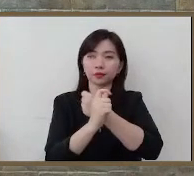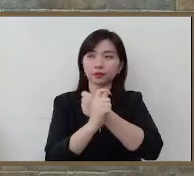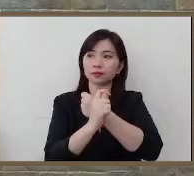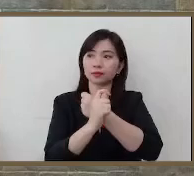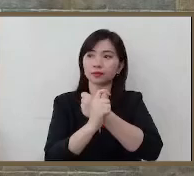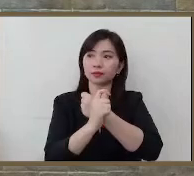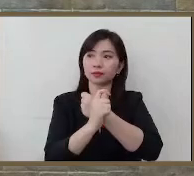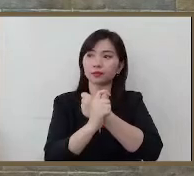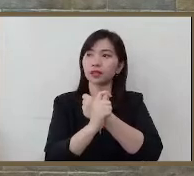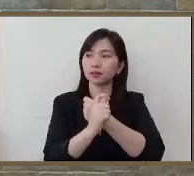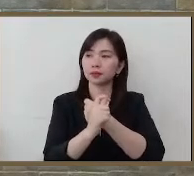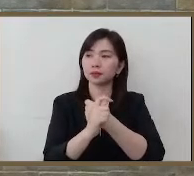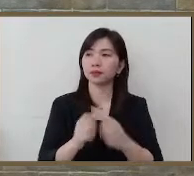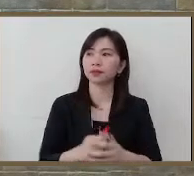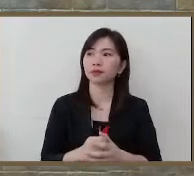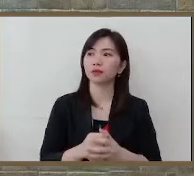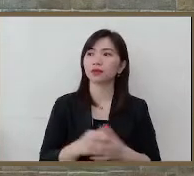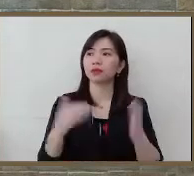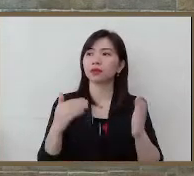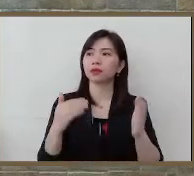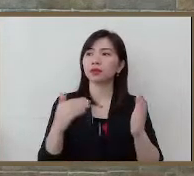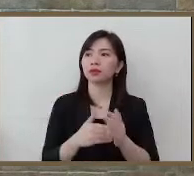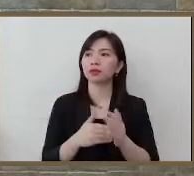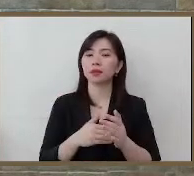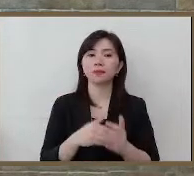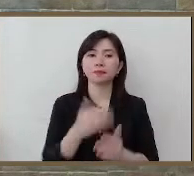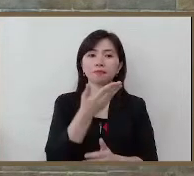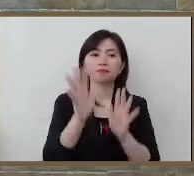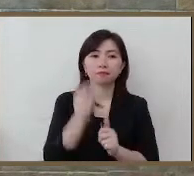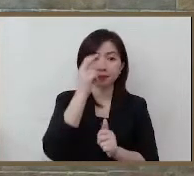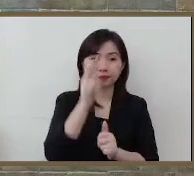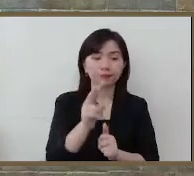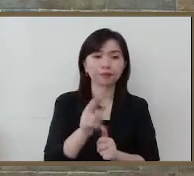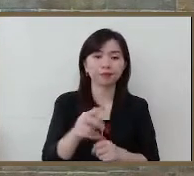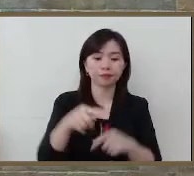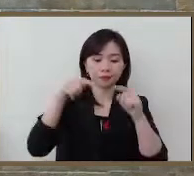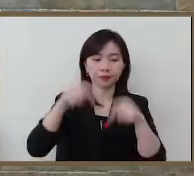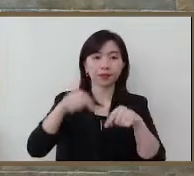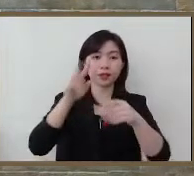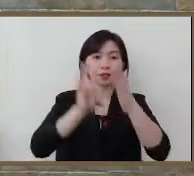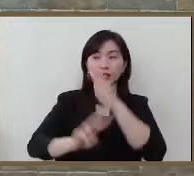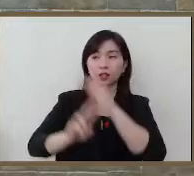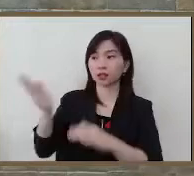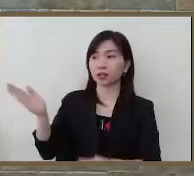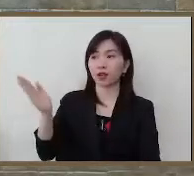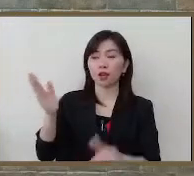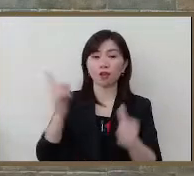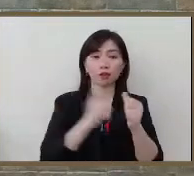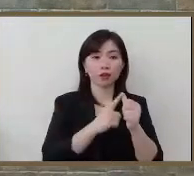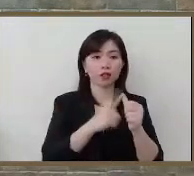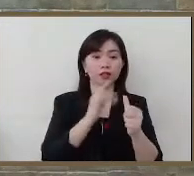see here 2 things na dapat i-enjoy ng isang wise na tao. The first one is the treasure.